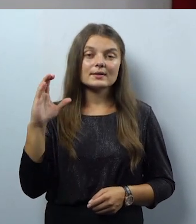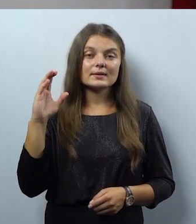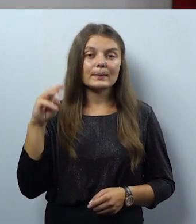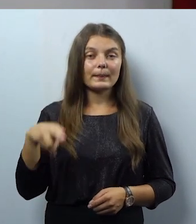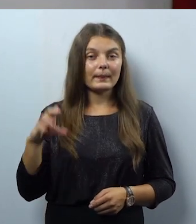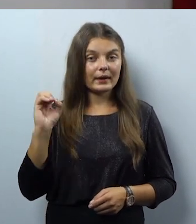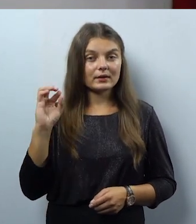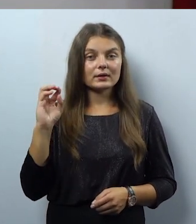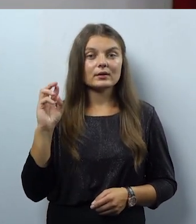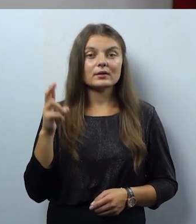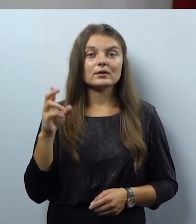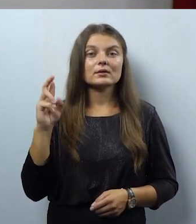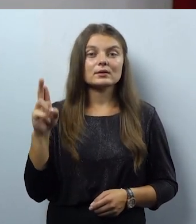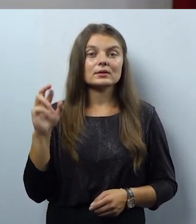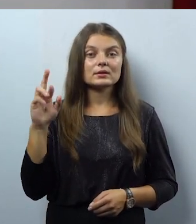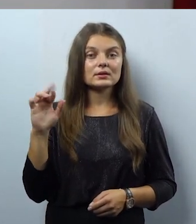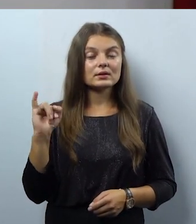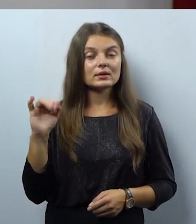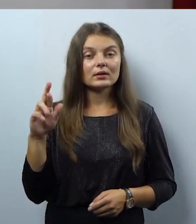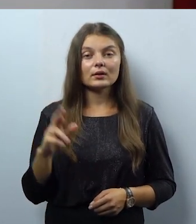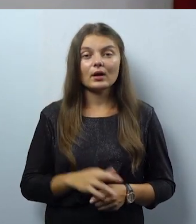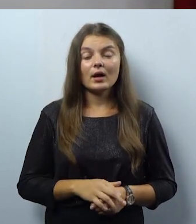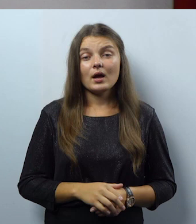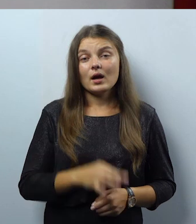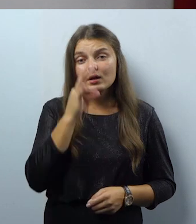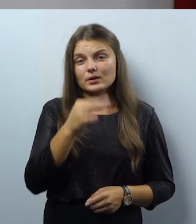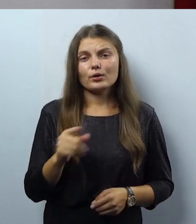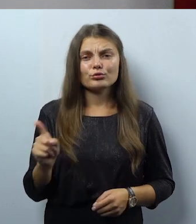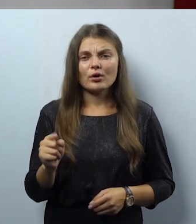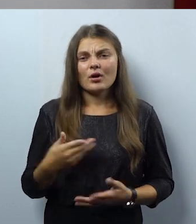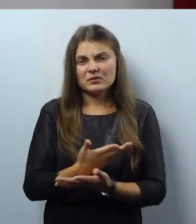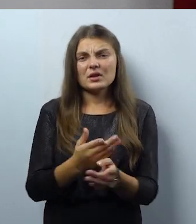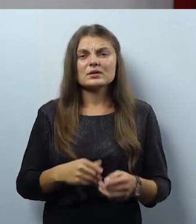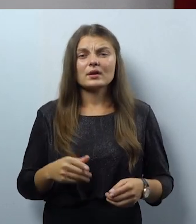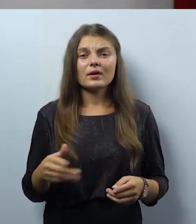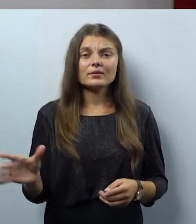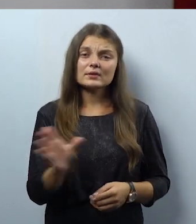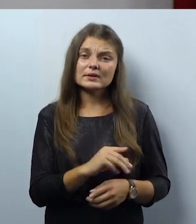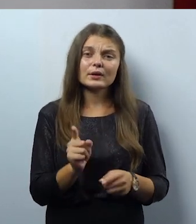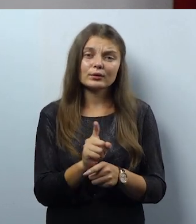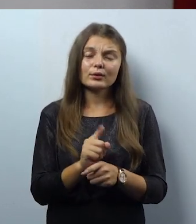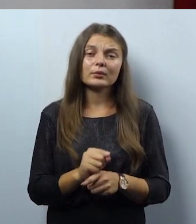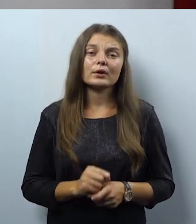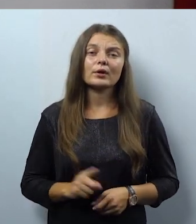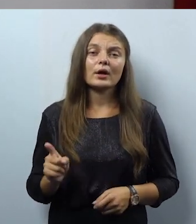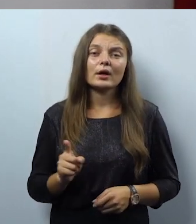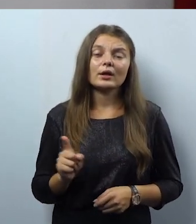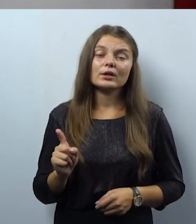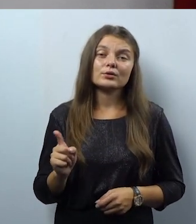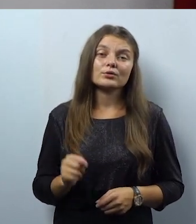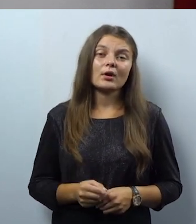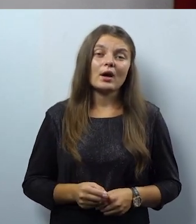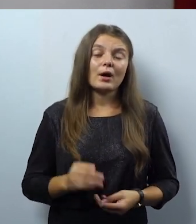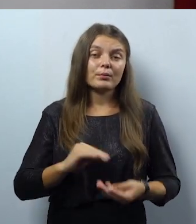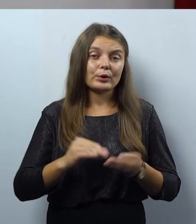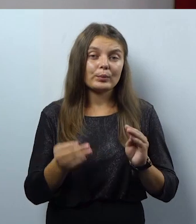вони казали, в нас незначне перевищення, в нас все нормально, але незначне перевищення. Тому ми наполягали, щоб цією проблемою цей